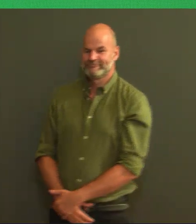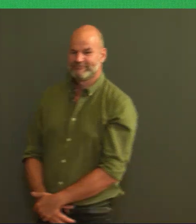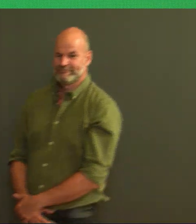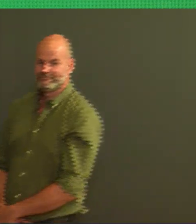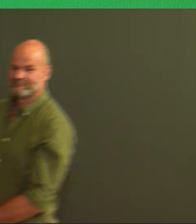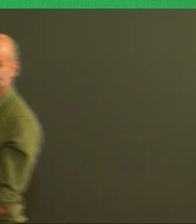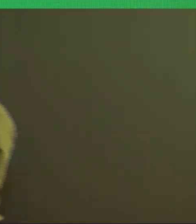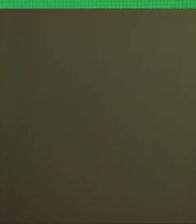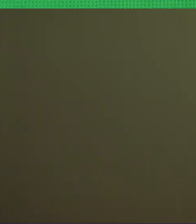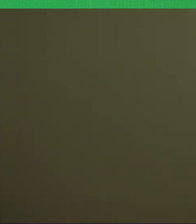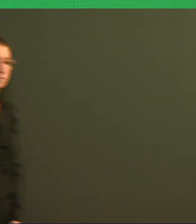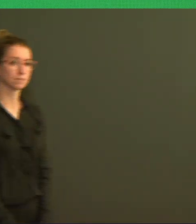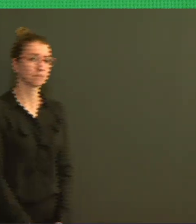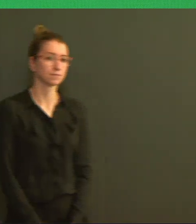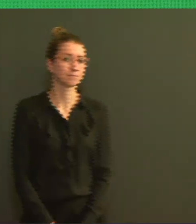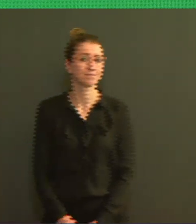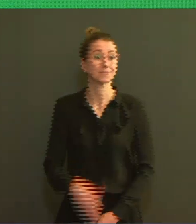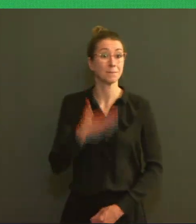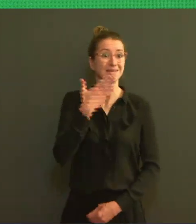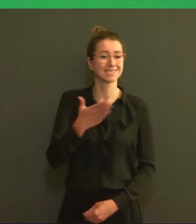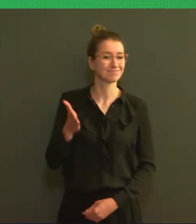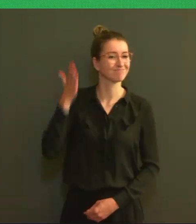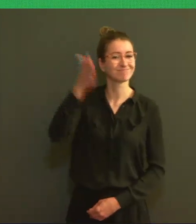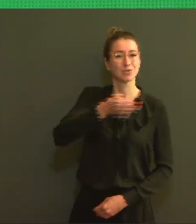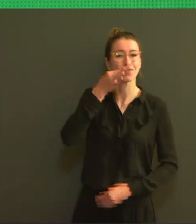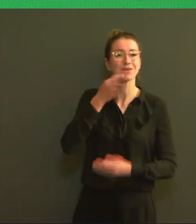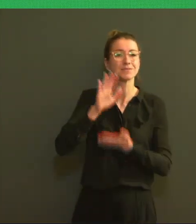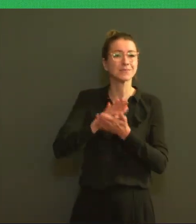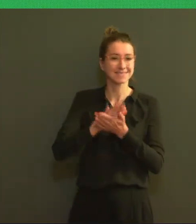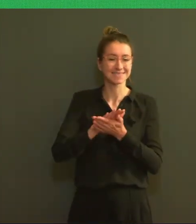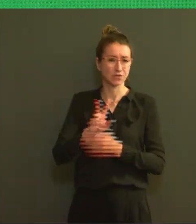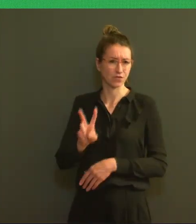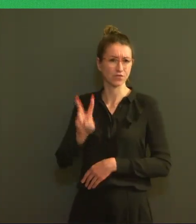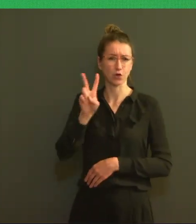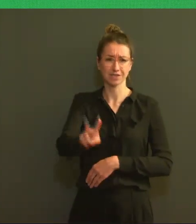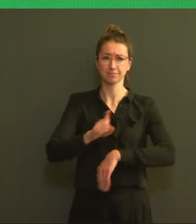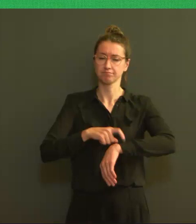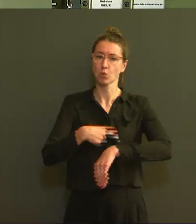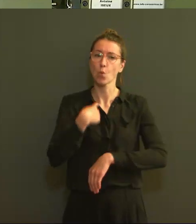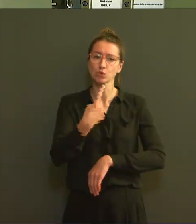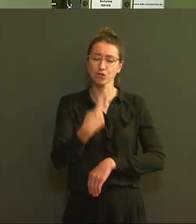De volgende persconferentie zal vrijdag doorgaan om 11 h. Dank je wel.